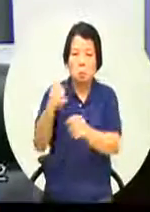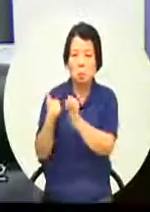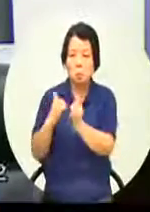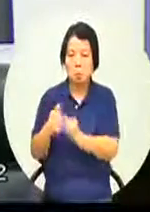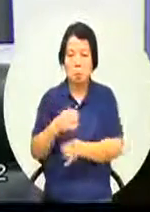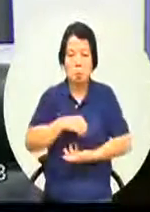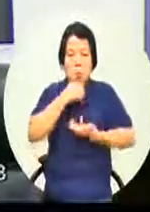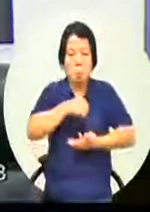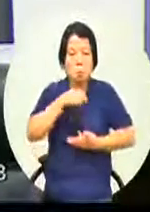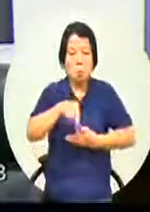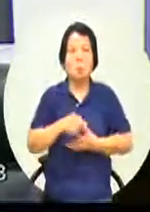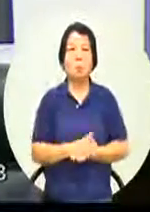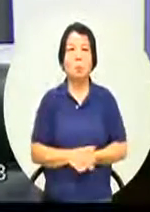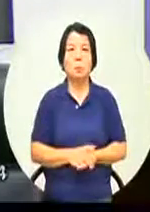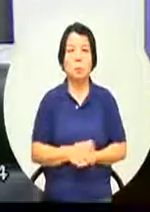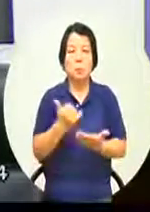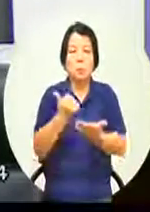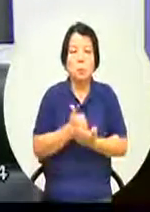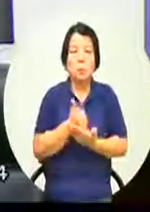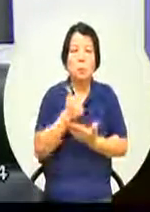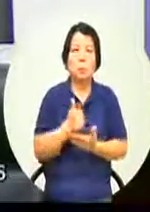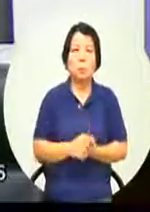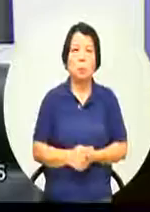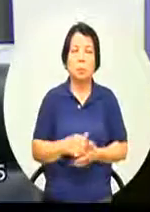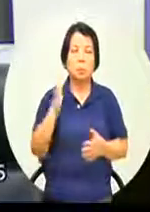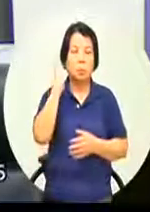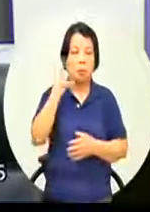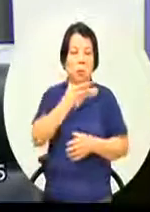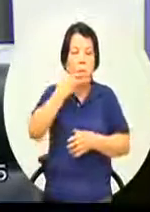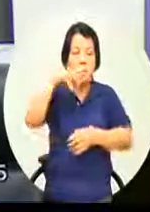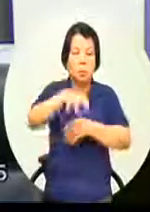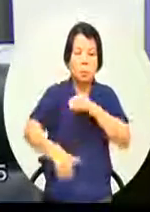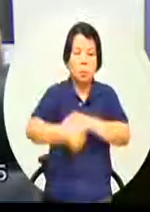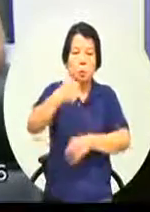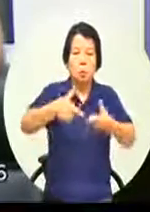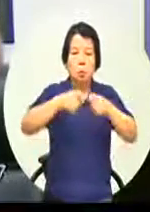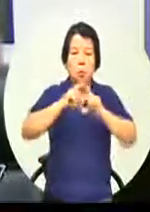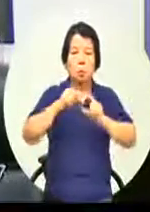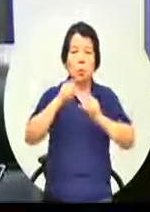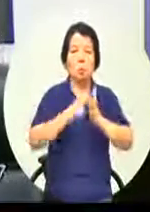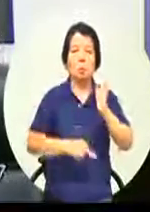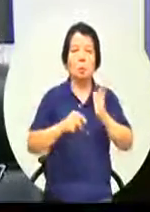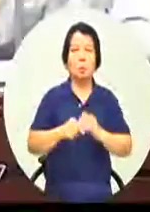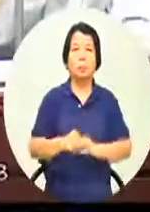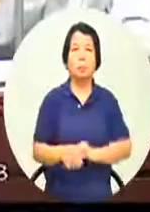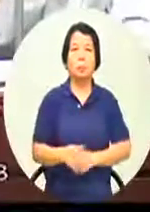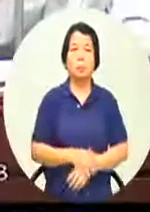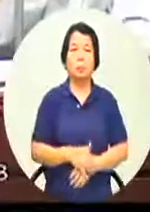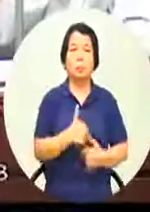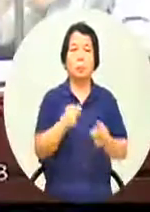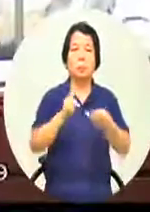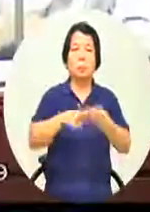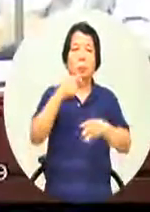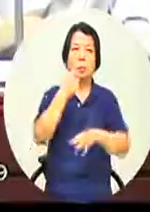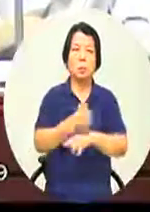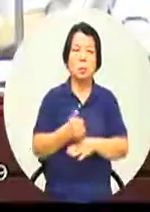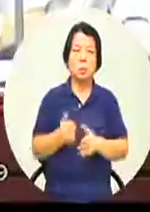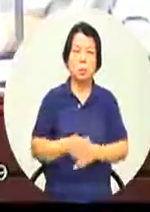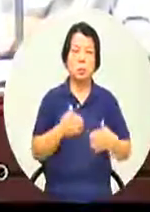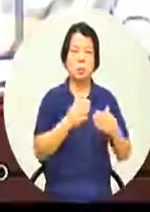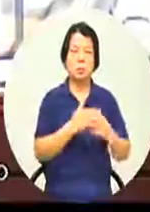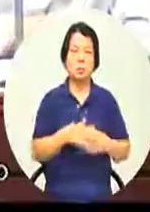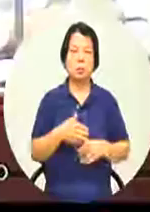一件事情。那可不可以请我们的水利局长来回应一下？ 好，请局长答复。 谢谢主席，谢谢陈议员哈、哦。